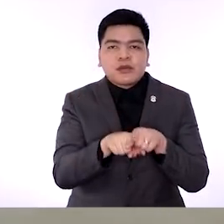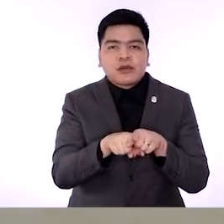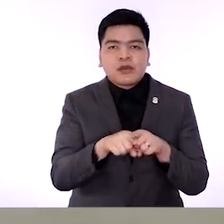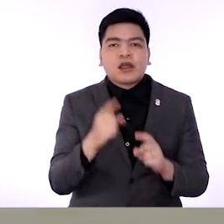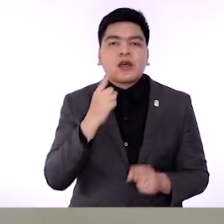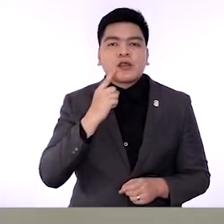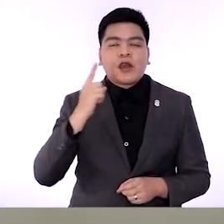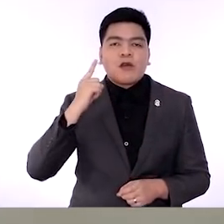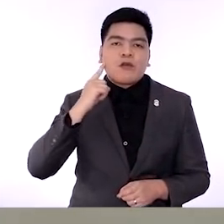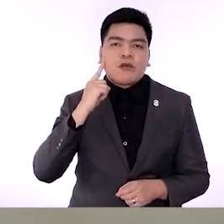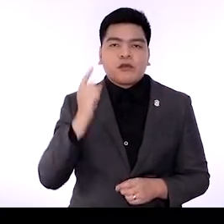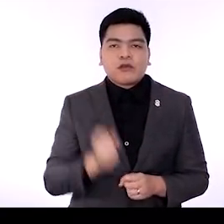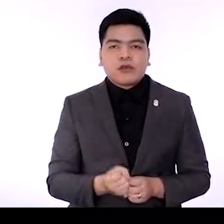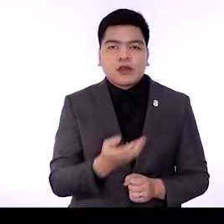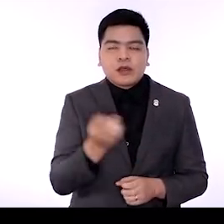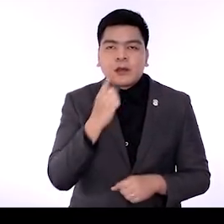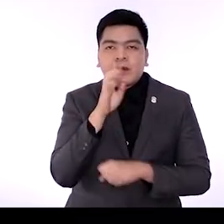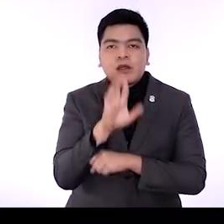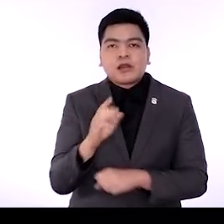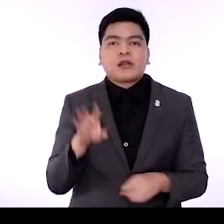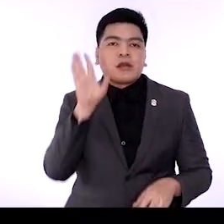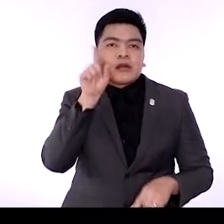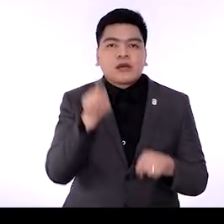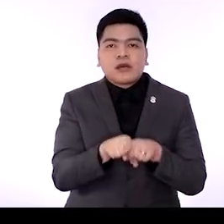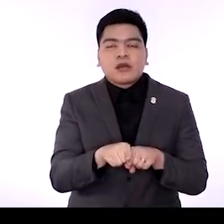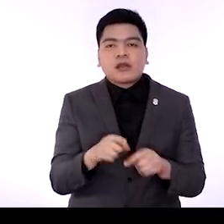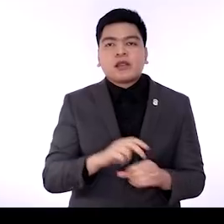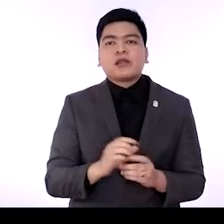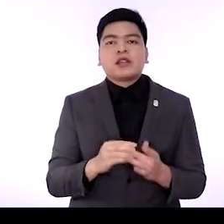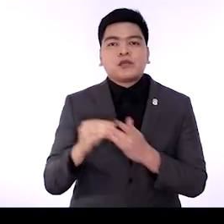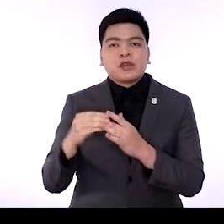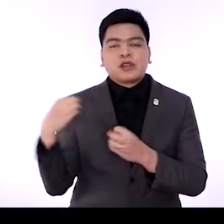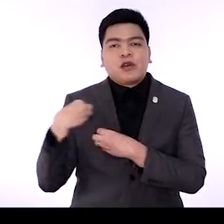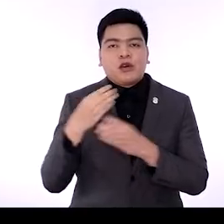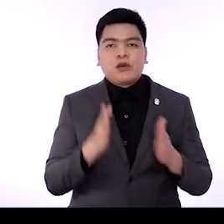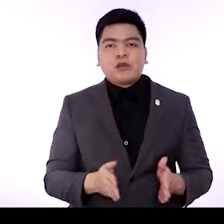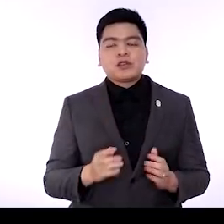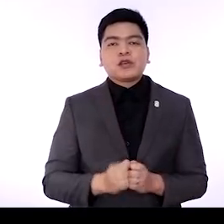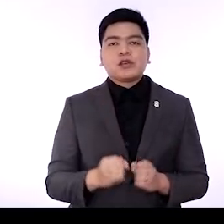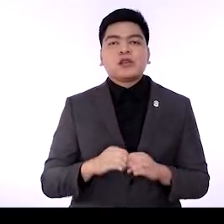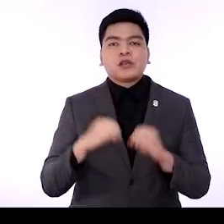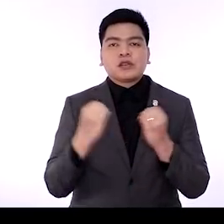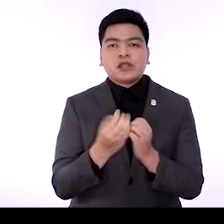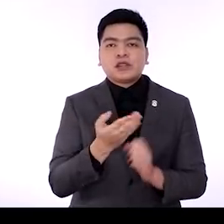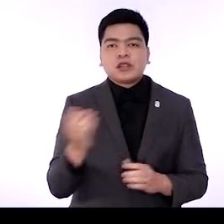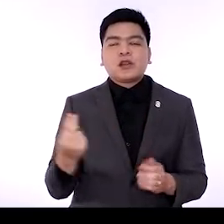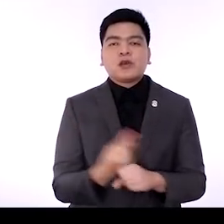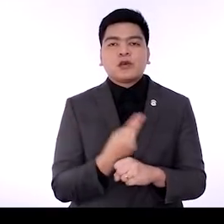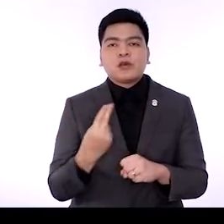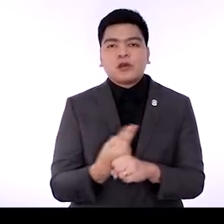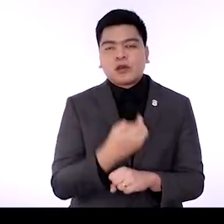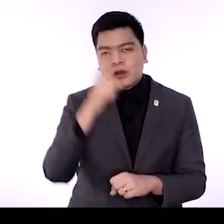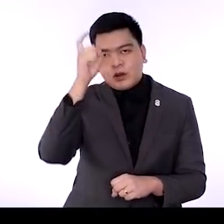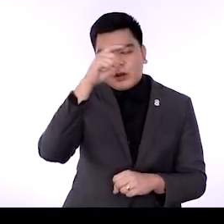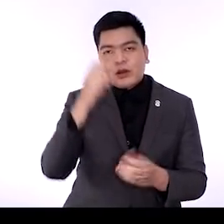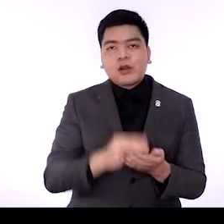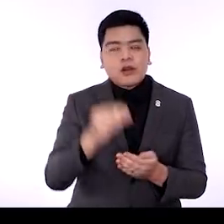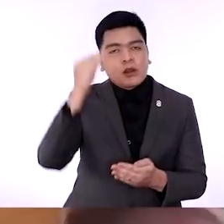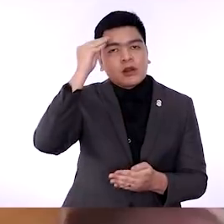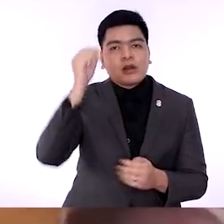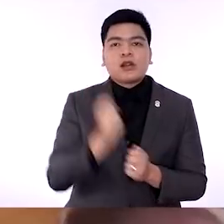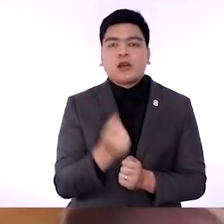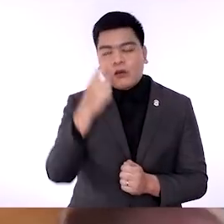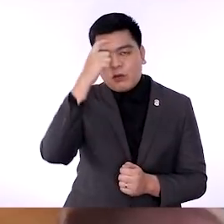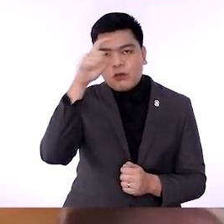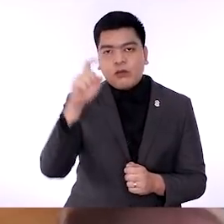natin na sa oring deaf. Nangangako ang mga kapatid lalong-lalo ng mga may tungkulin sa kapisanan na gagamitin nila ang kanilang